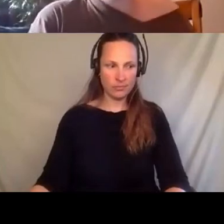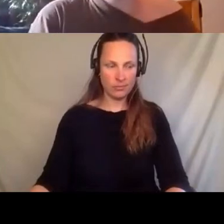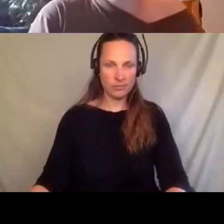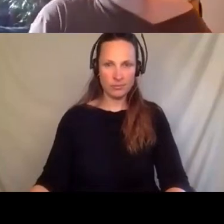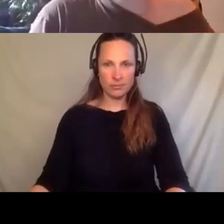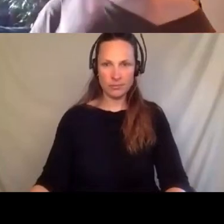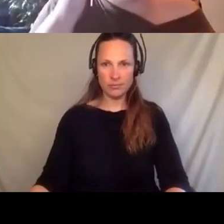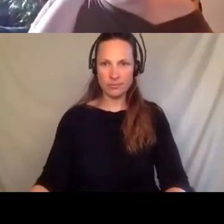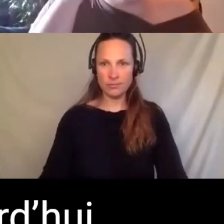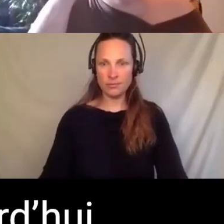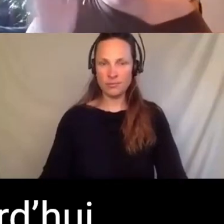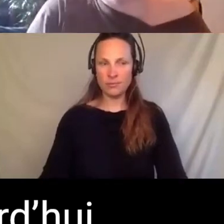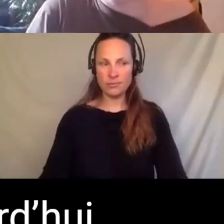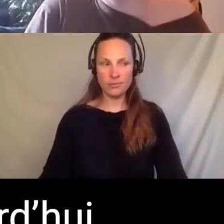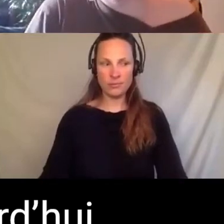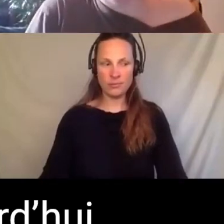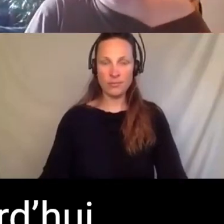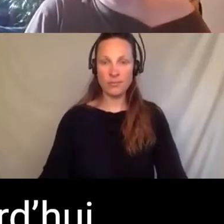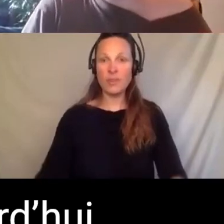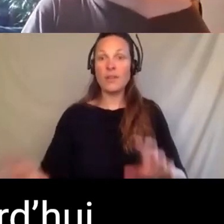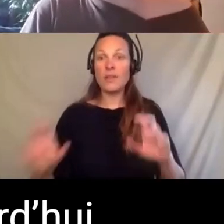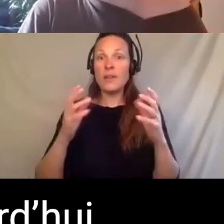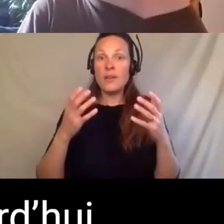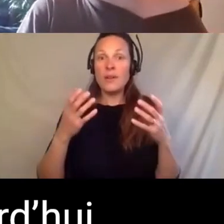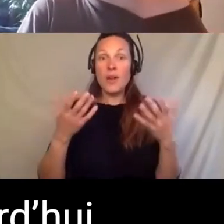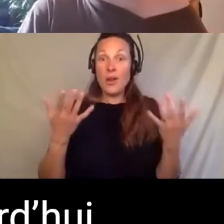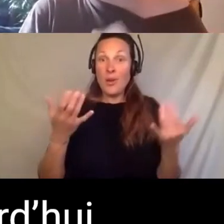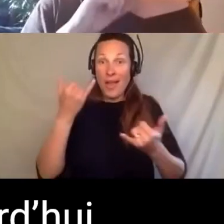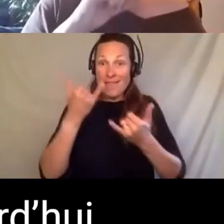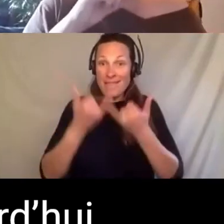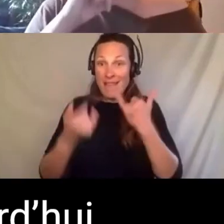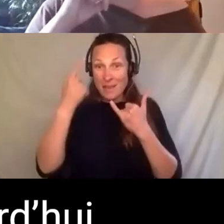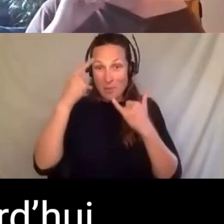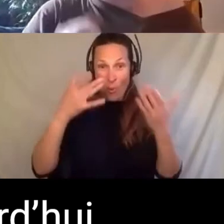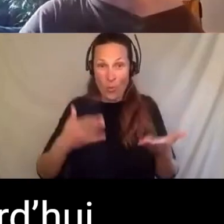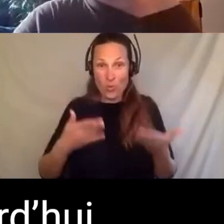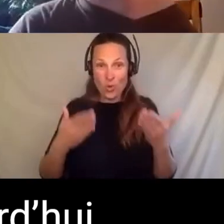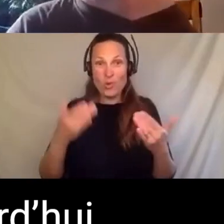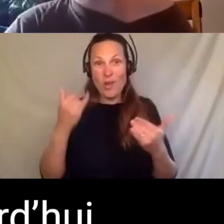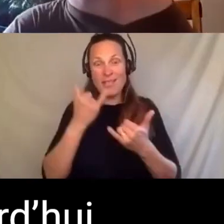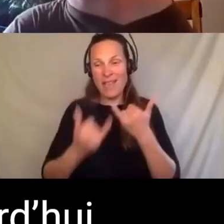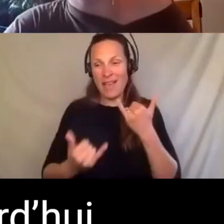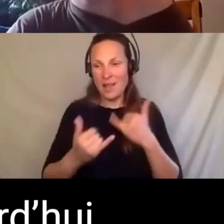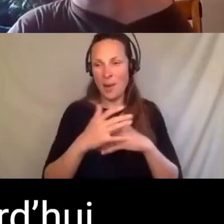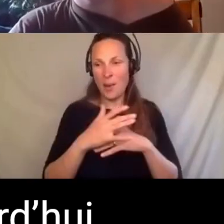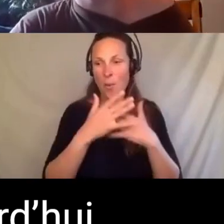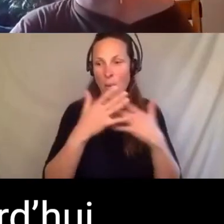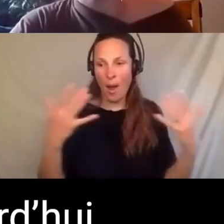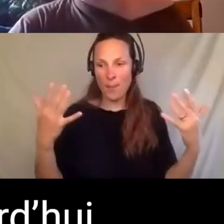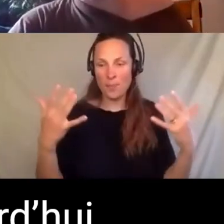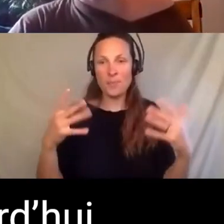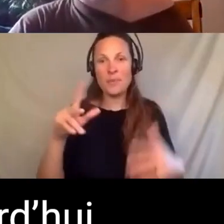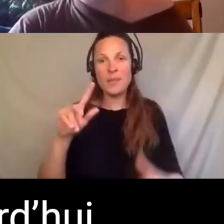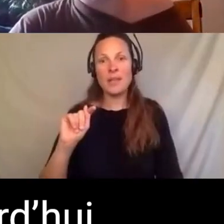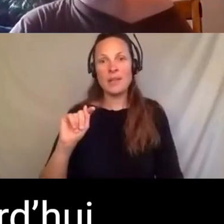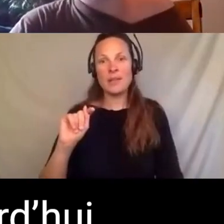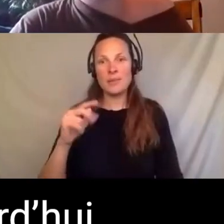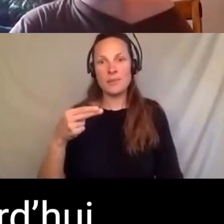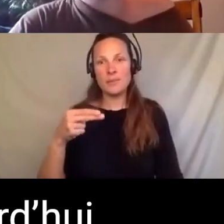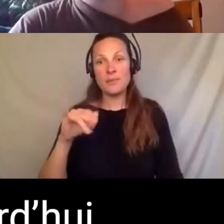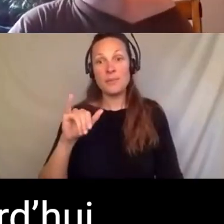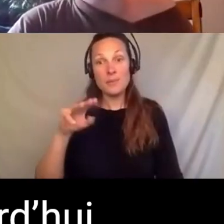Et maintenant, c'est le dernier pour aujourd'hui. Alors, on a le thym.